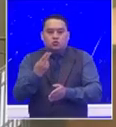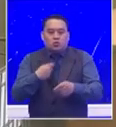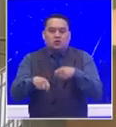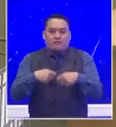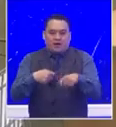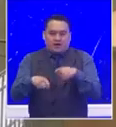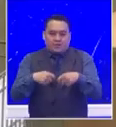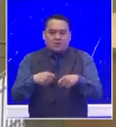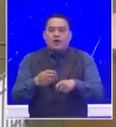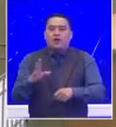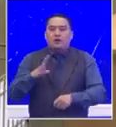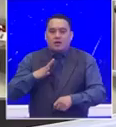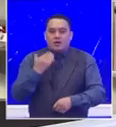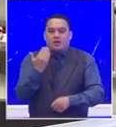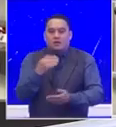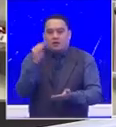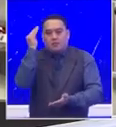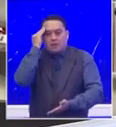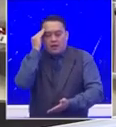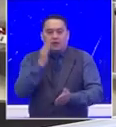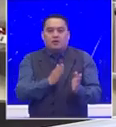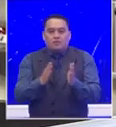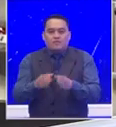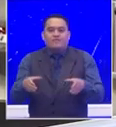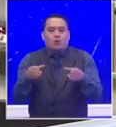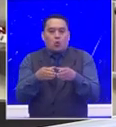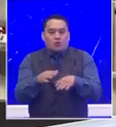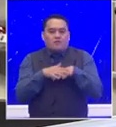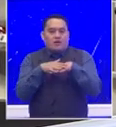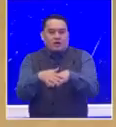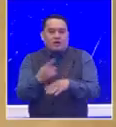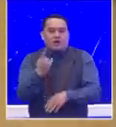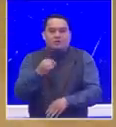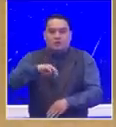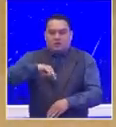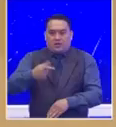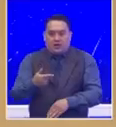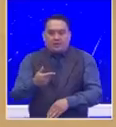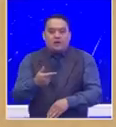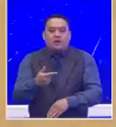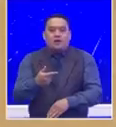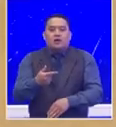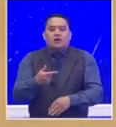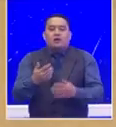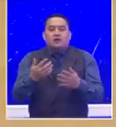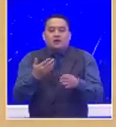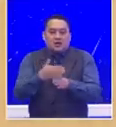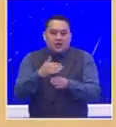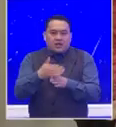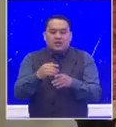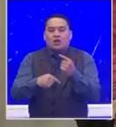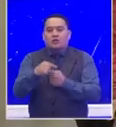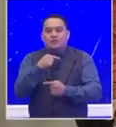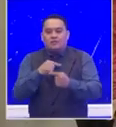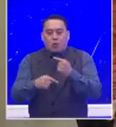значимые продовольственные товары. Для этих мер стабилизационному фонду выделен 1 миллиард тенге. Механизм льготного кредитования